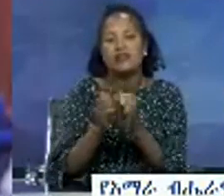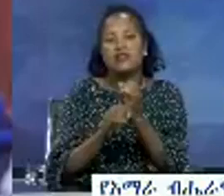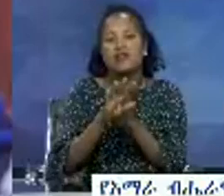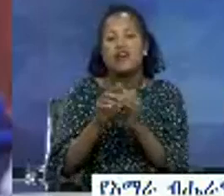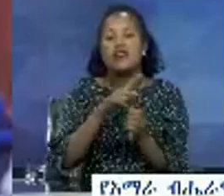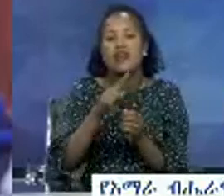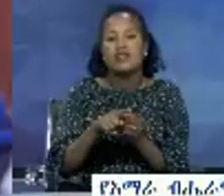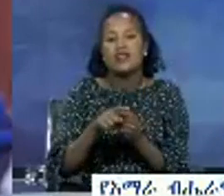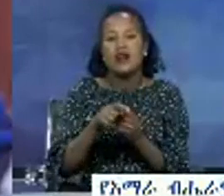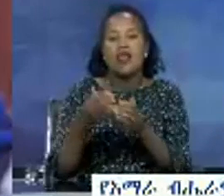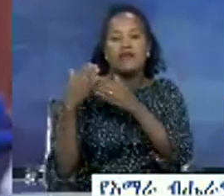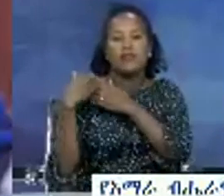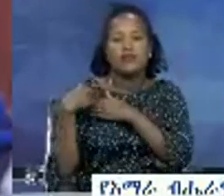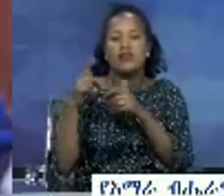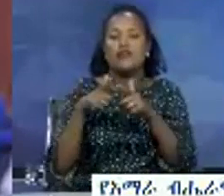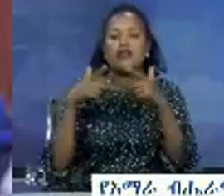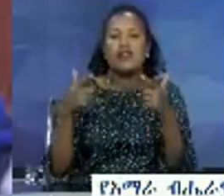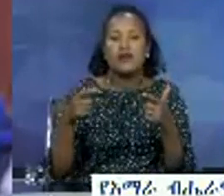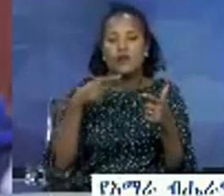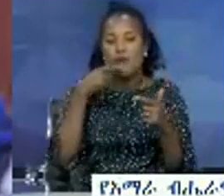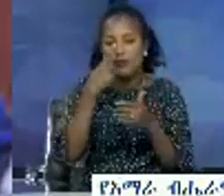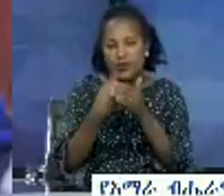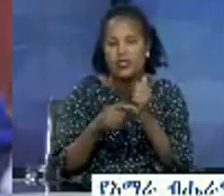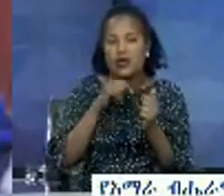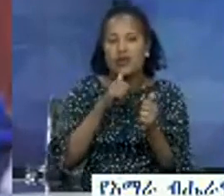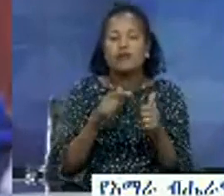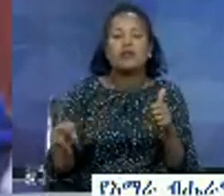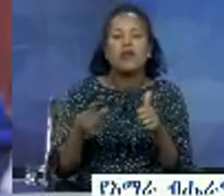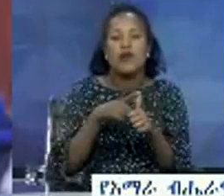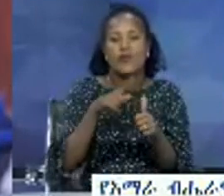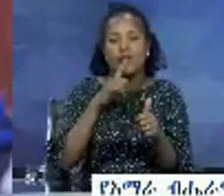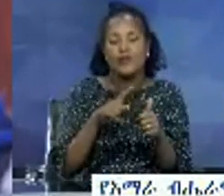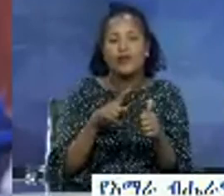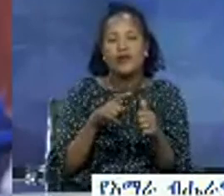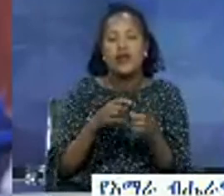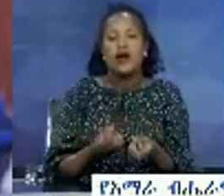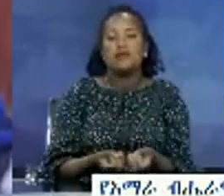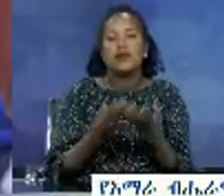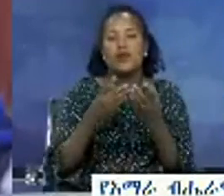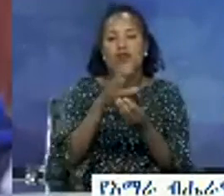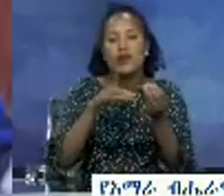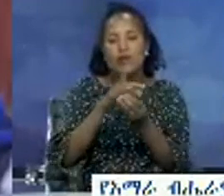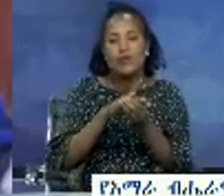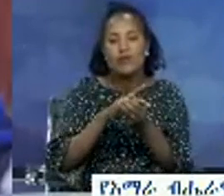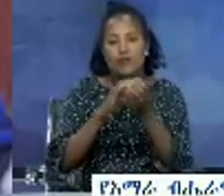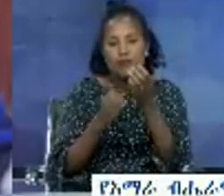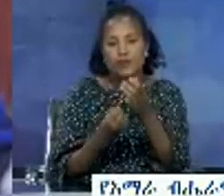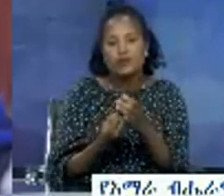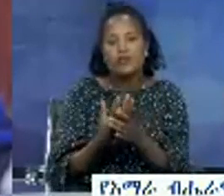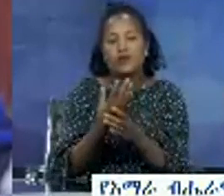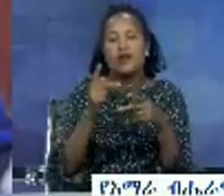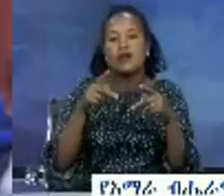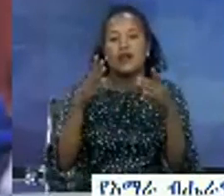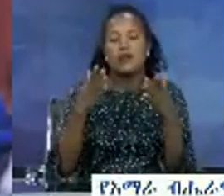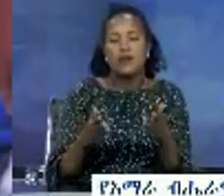ድርሻ ላቅ ያለ ነው ብቻ ሳይሆን የመጀመሪያው ነው። አብዛኛው የክልሉ ምርት የሚመነጨው